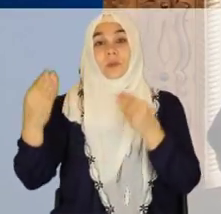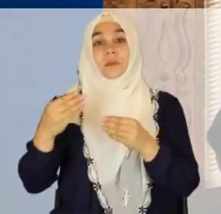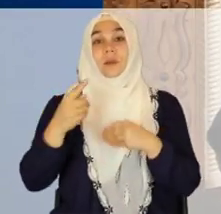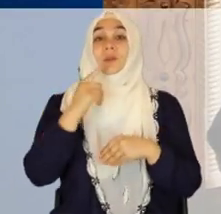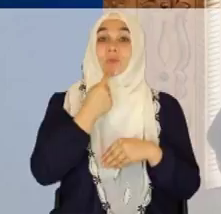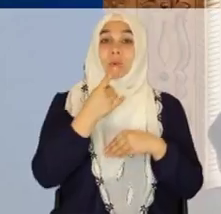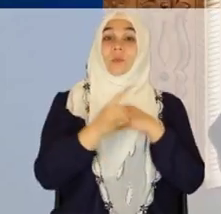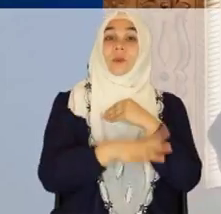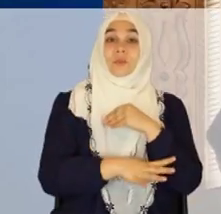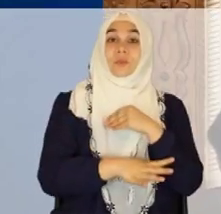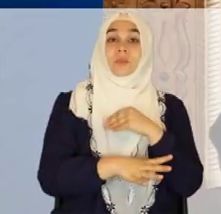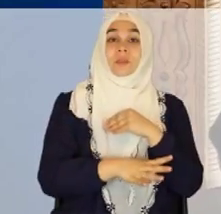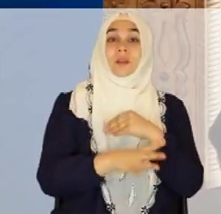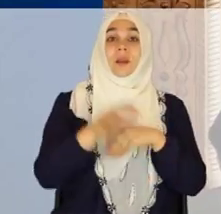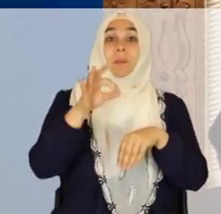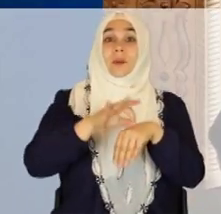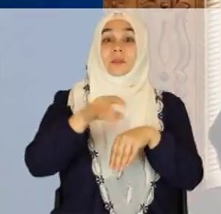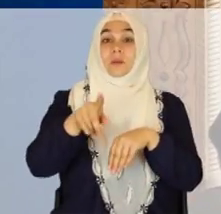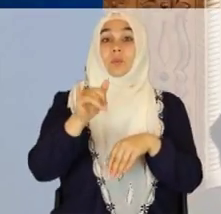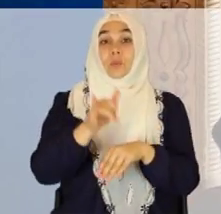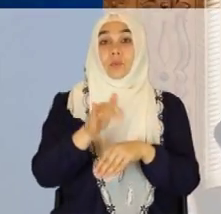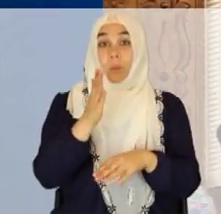muhtoj, kambag'al, lekin kasalmand.